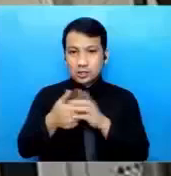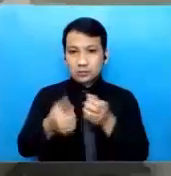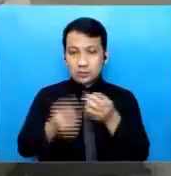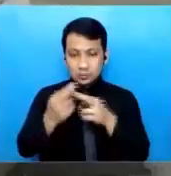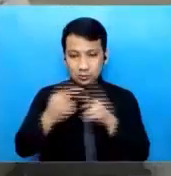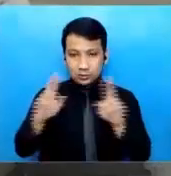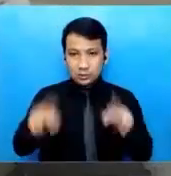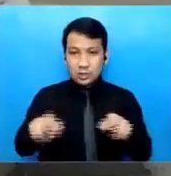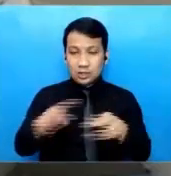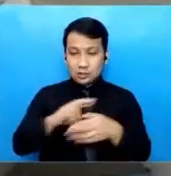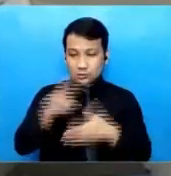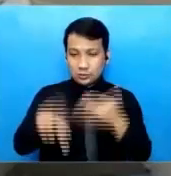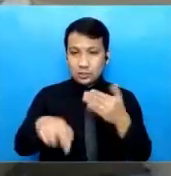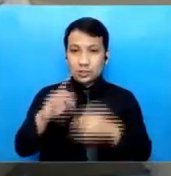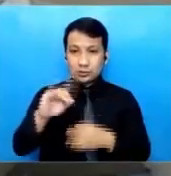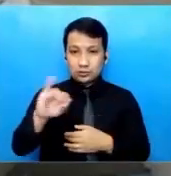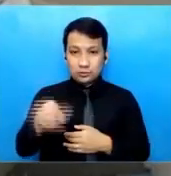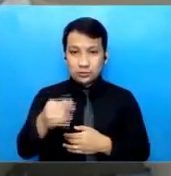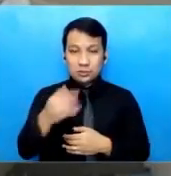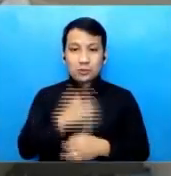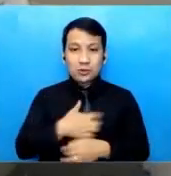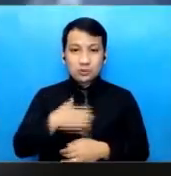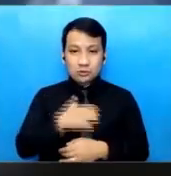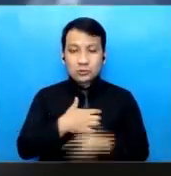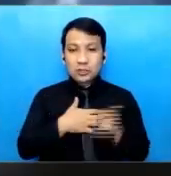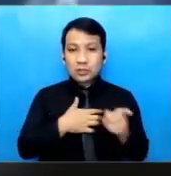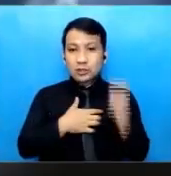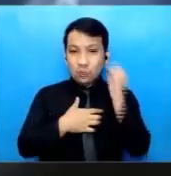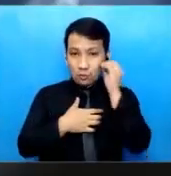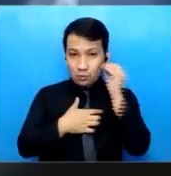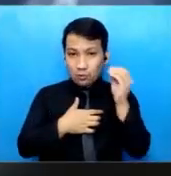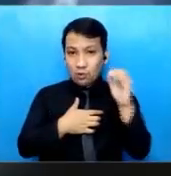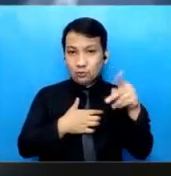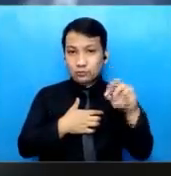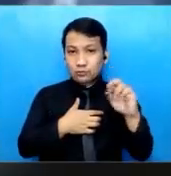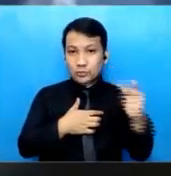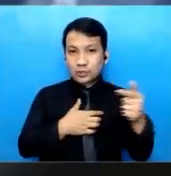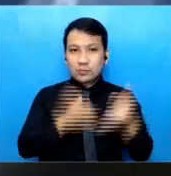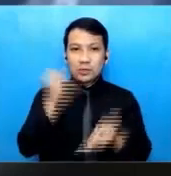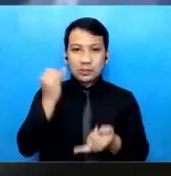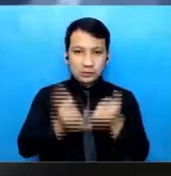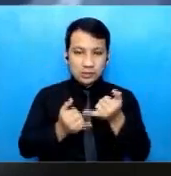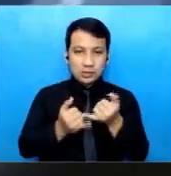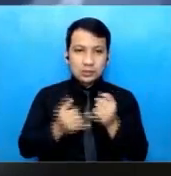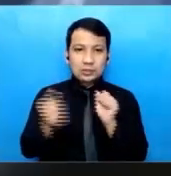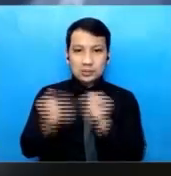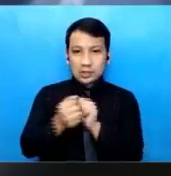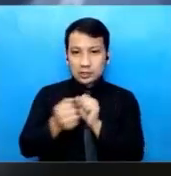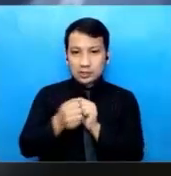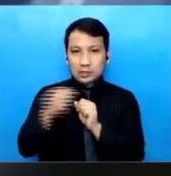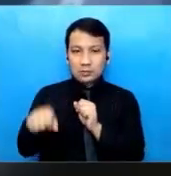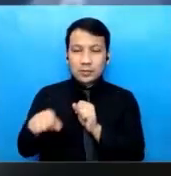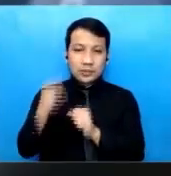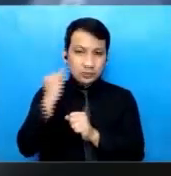ng DOJ kaugnay ng reklamo laban kay Ongpin. Si Ongpin ang huling nakasama ni Bree Jonson